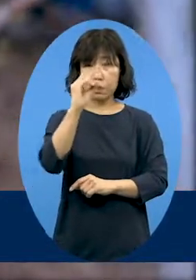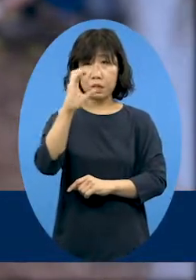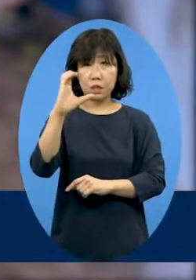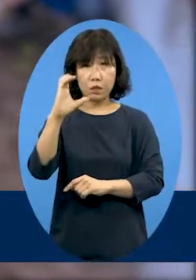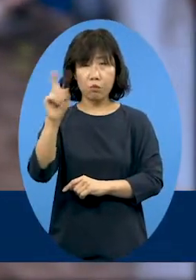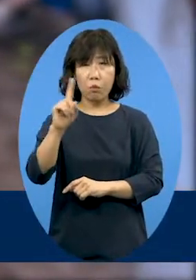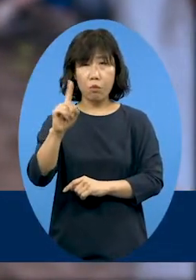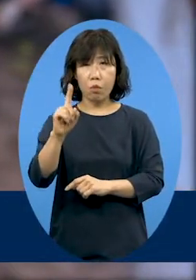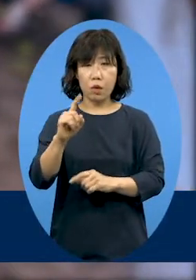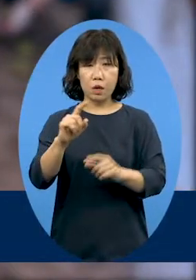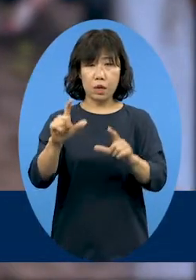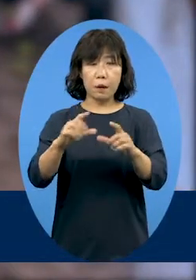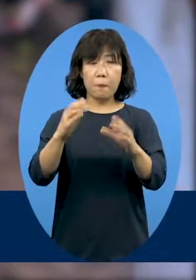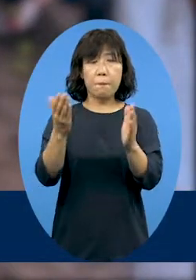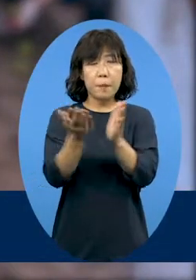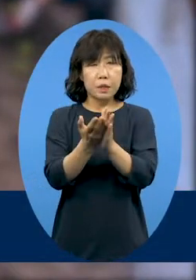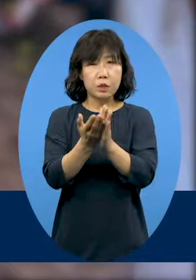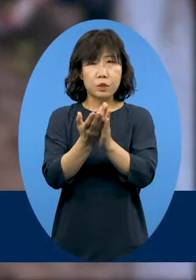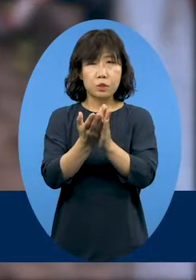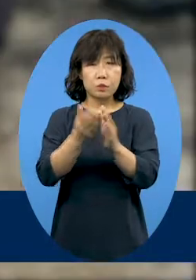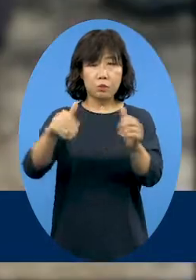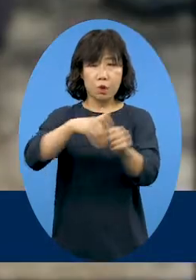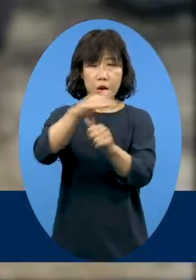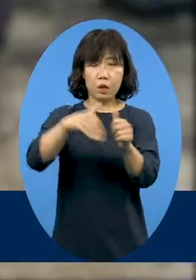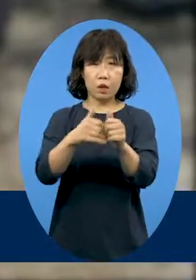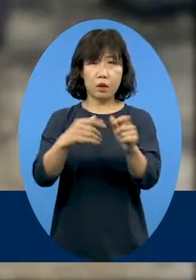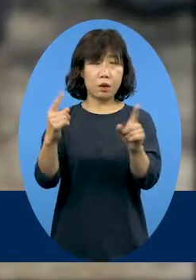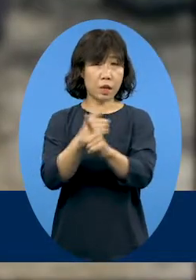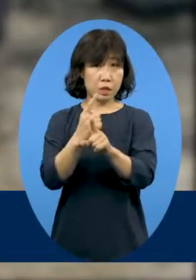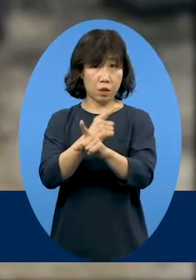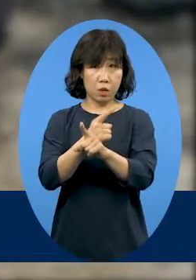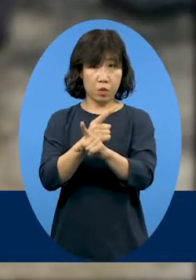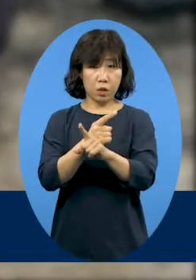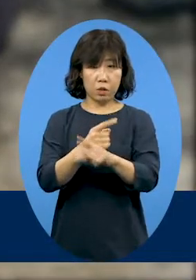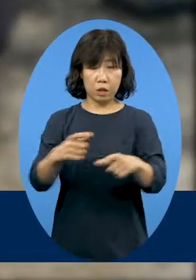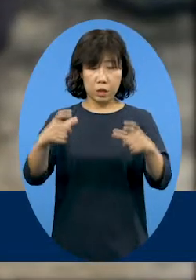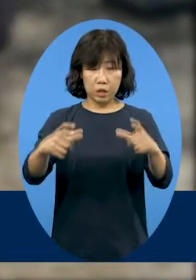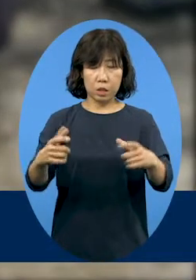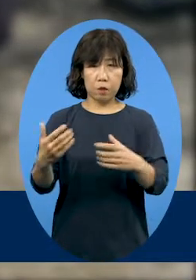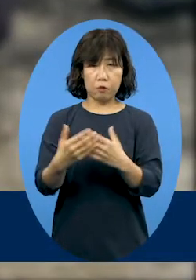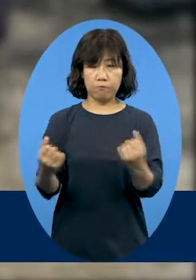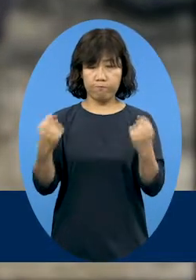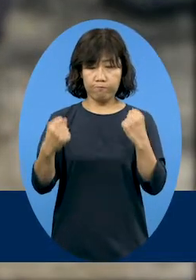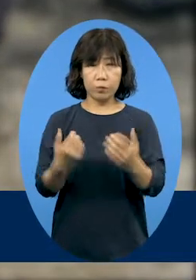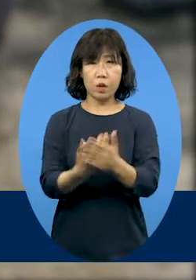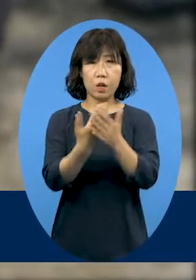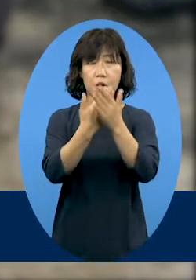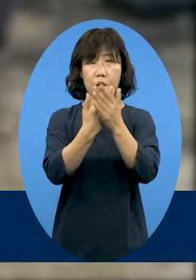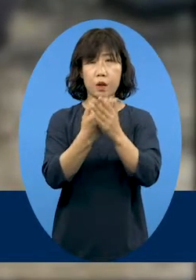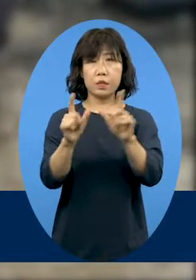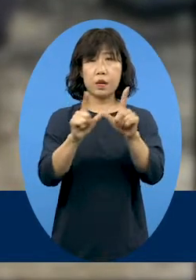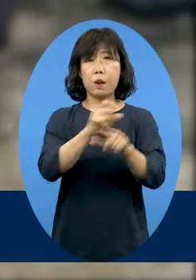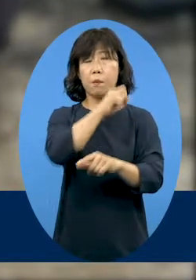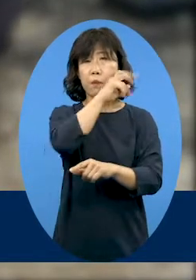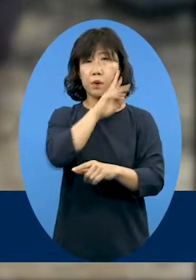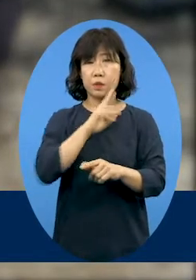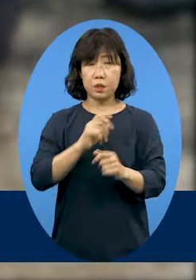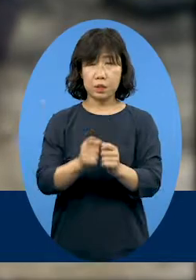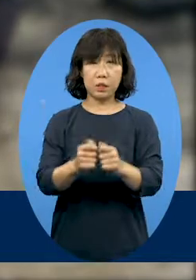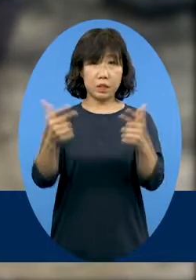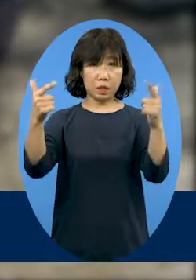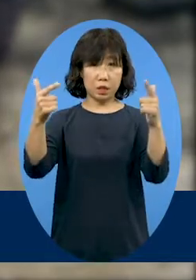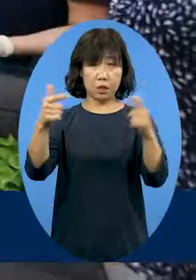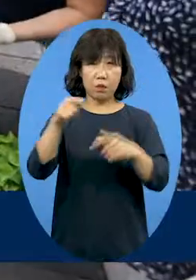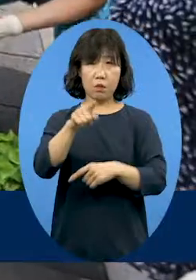필요하는 맞추면 공간 조성으로 주거환경을 개선하고 지역 활력을 도모하는 생활 편익 증진 시설을 일컫는